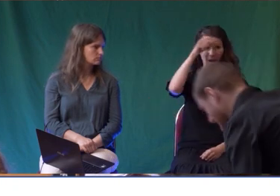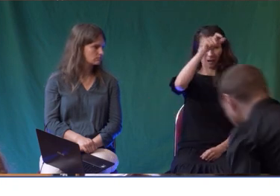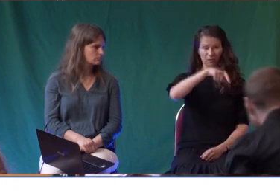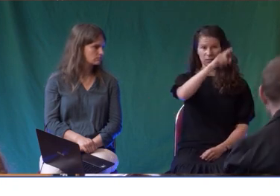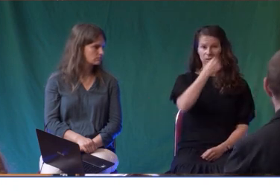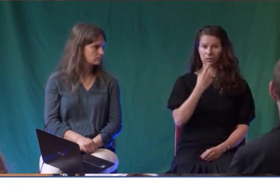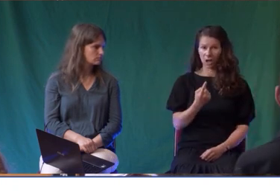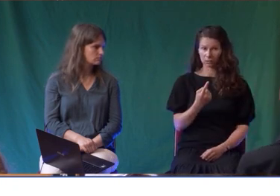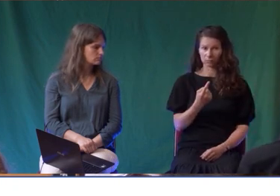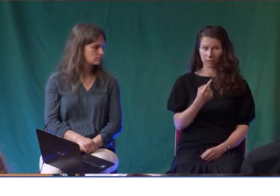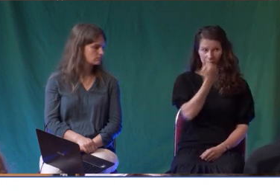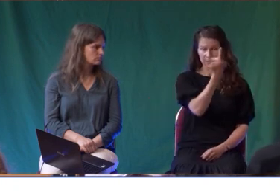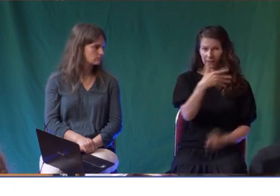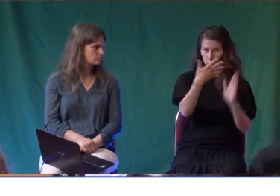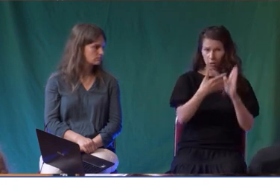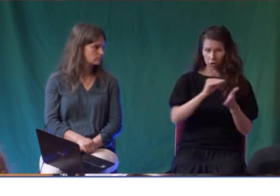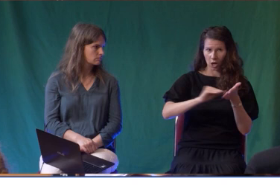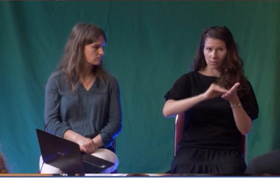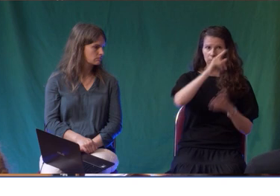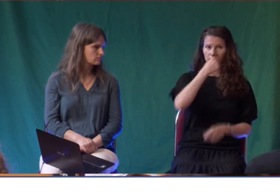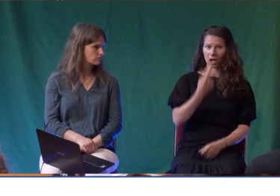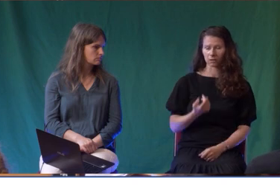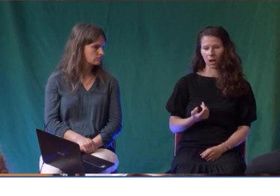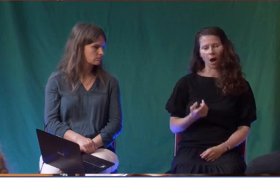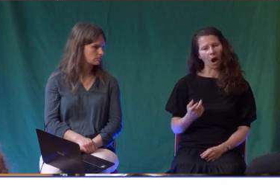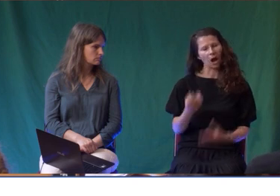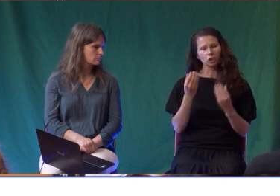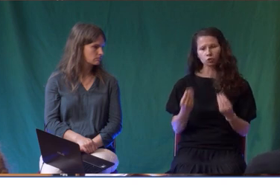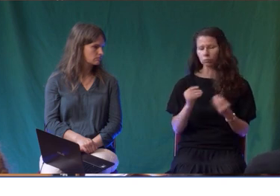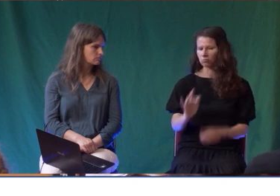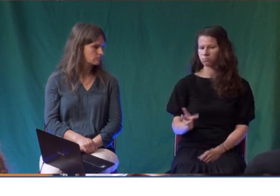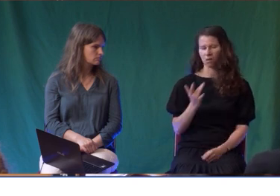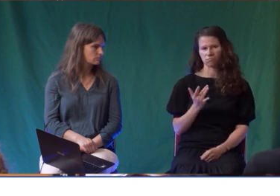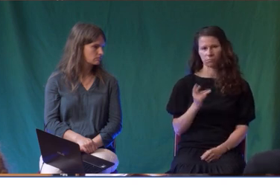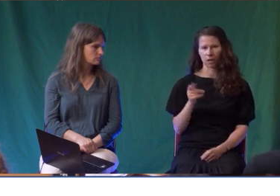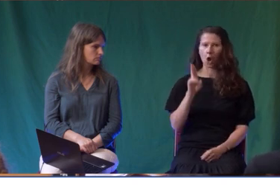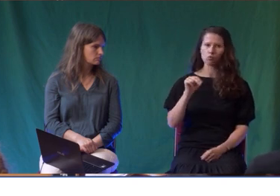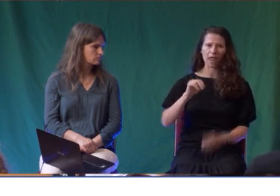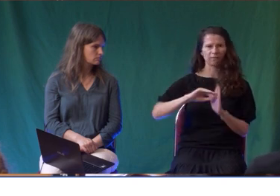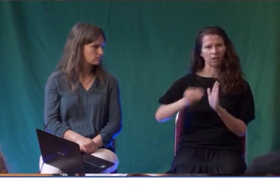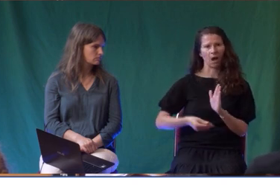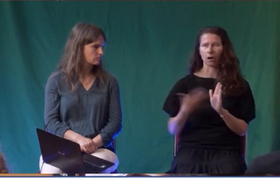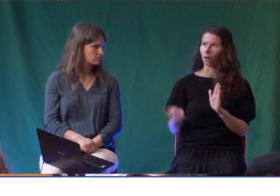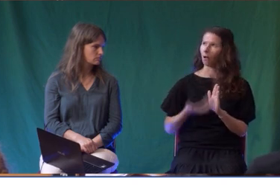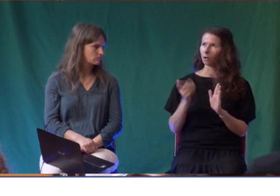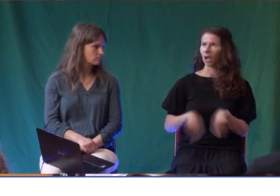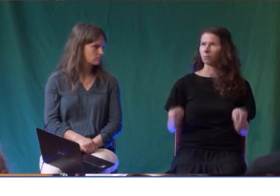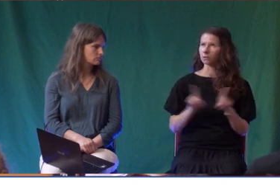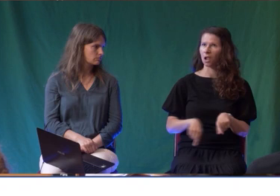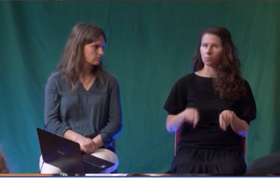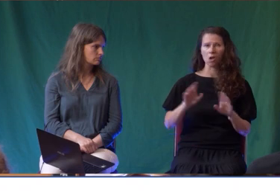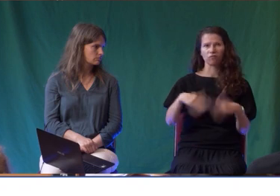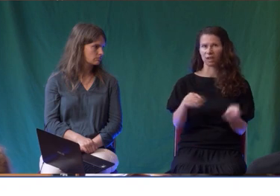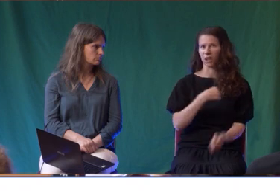der das Gutachten geschrieben hat damit kommen sie dann immer mit dem unvertrag und das ist irgendwelche Nachteile